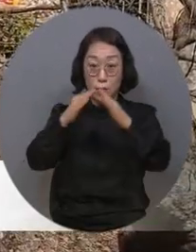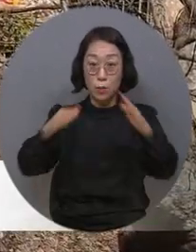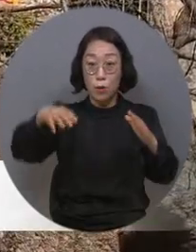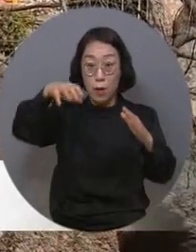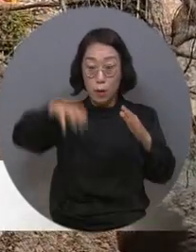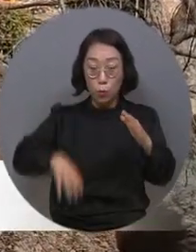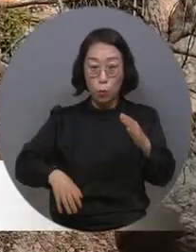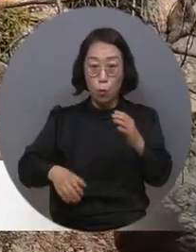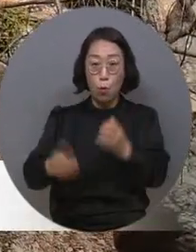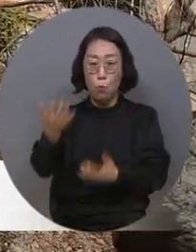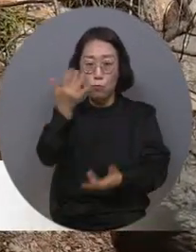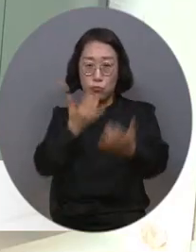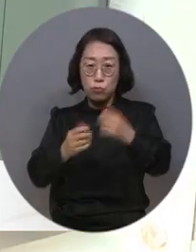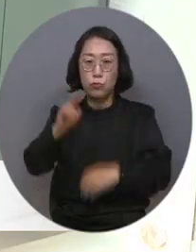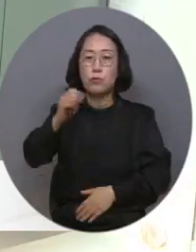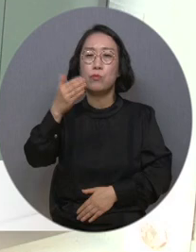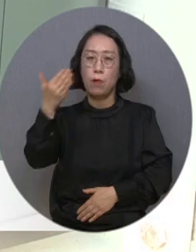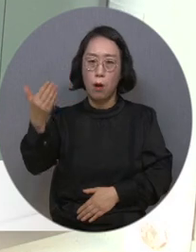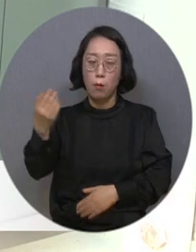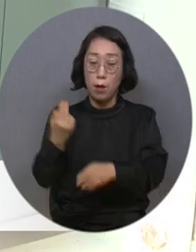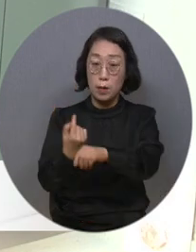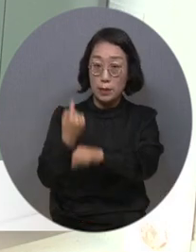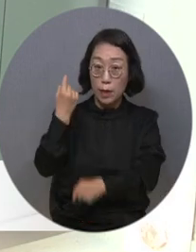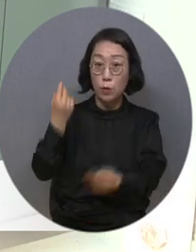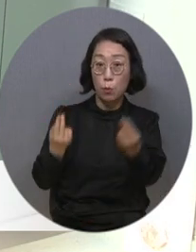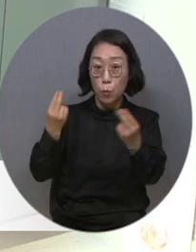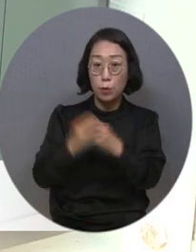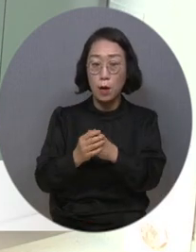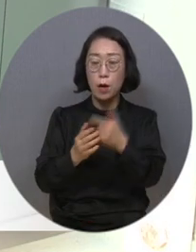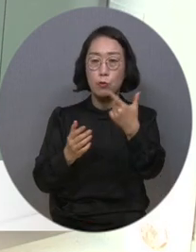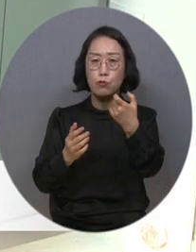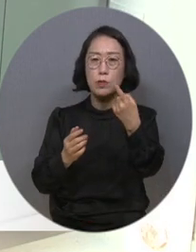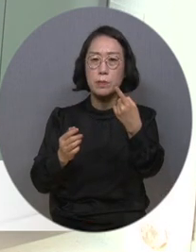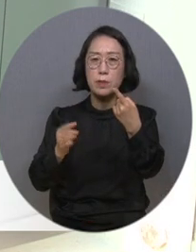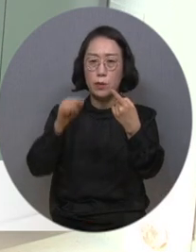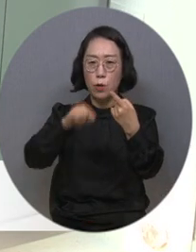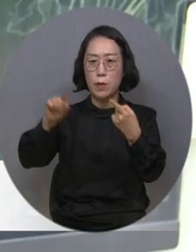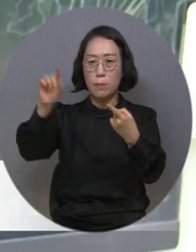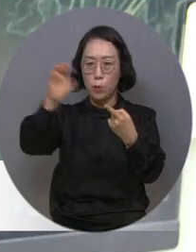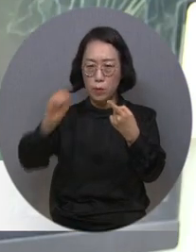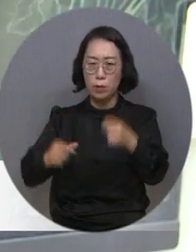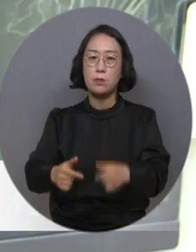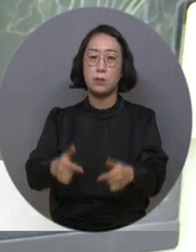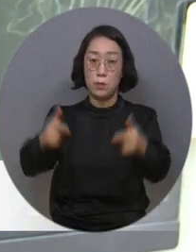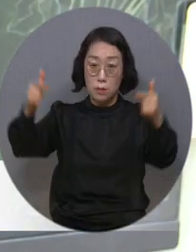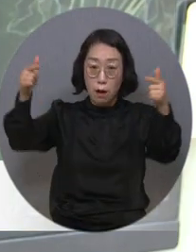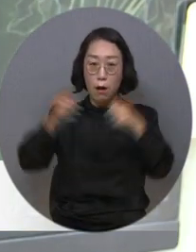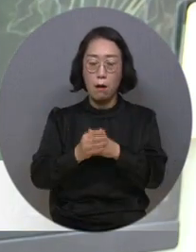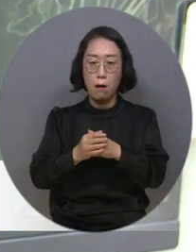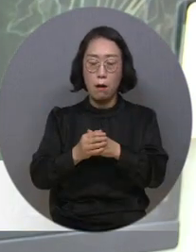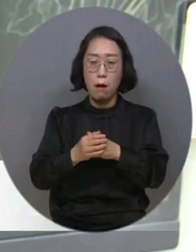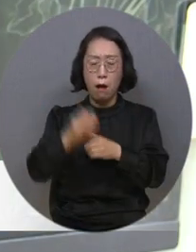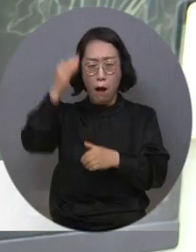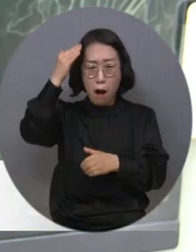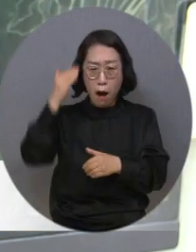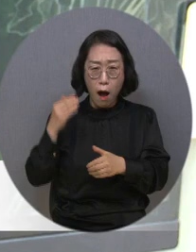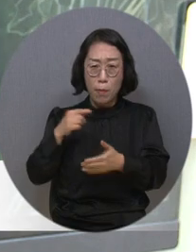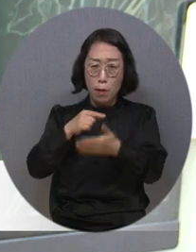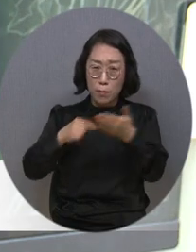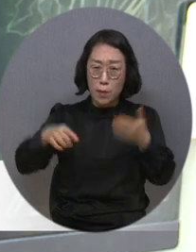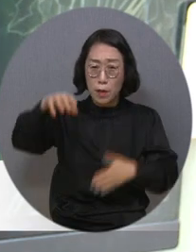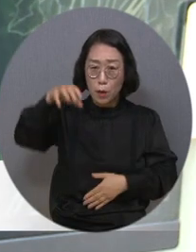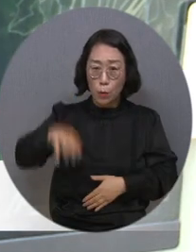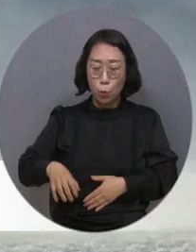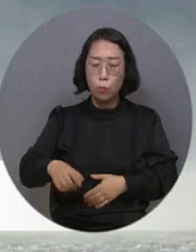산불 발생은 29건으로 지난해 같은 기간보다 61.1% 증가했고 피해 면적도